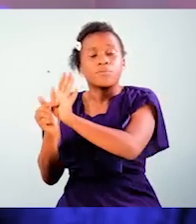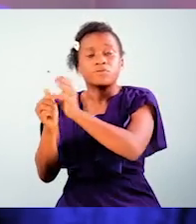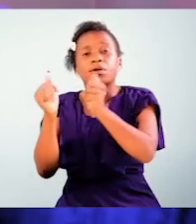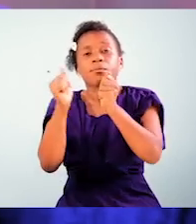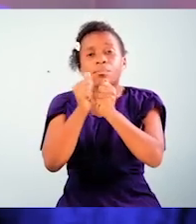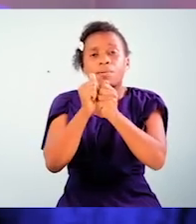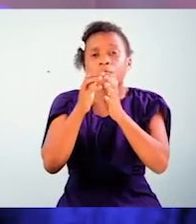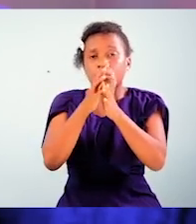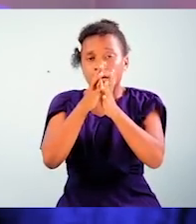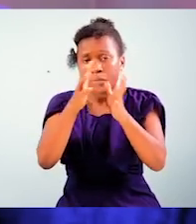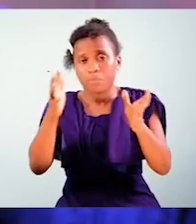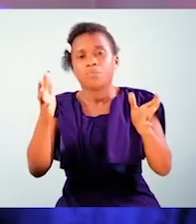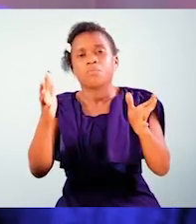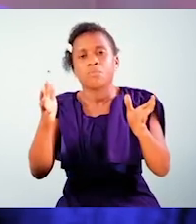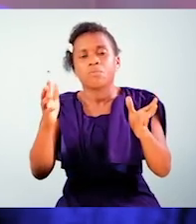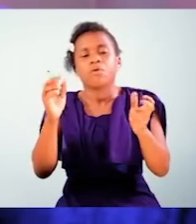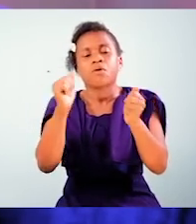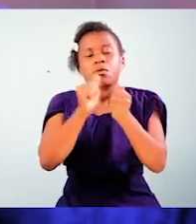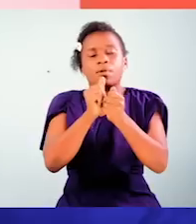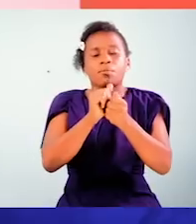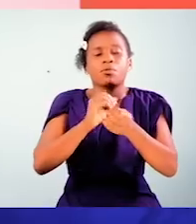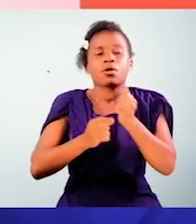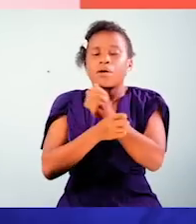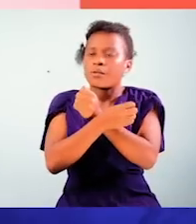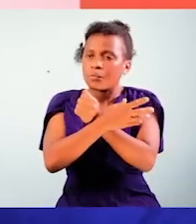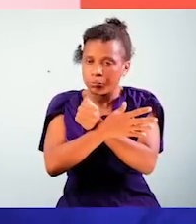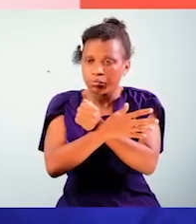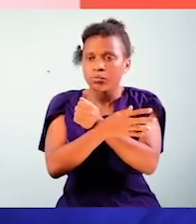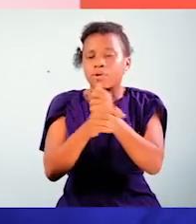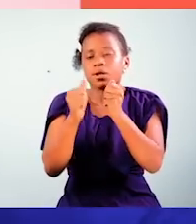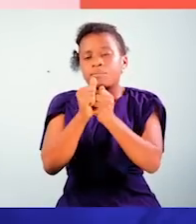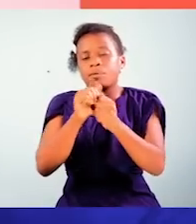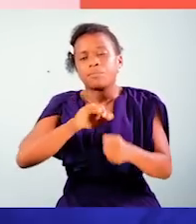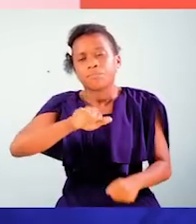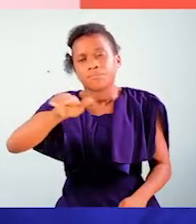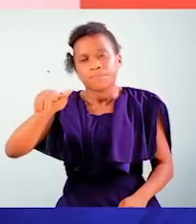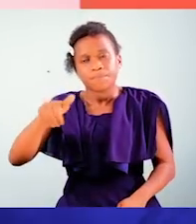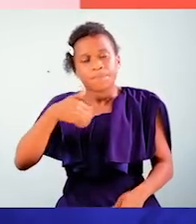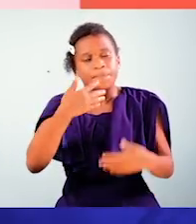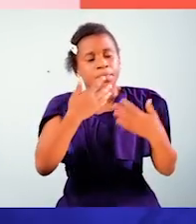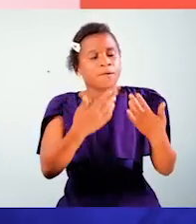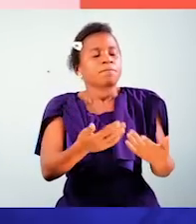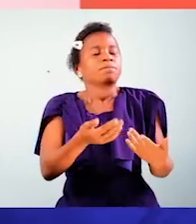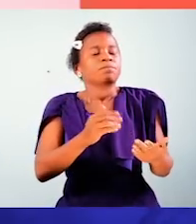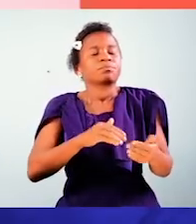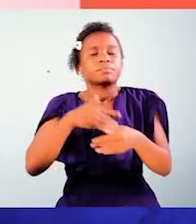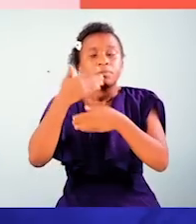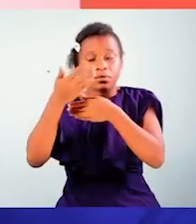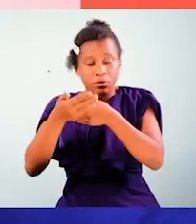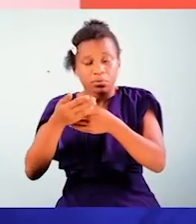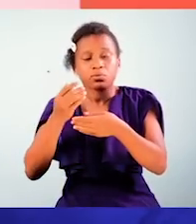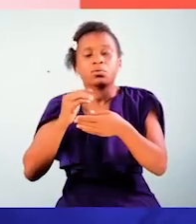mianya yote ya upigaji, mianya yote ya rushwa. Nitarudi kwako, tutazungumza zaidi yale ambayo umeyaona kama mchambuzi